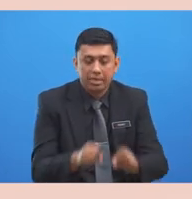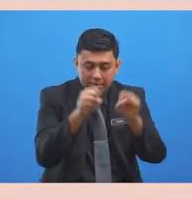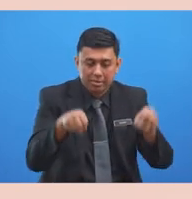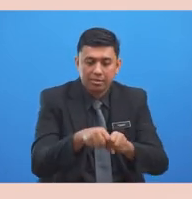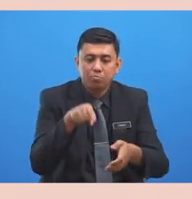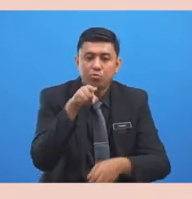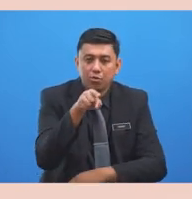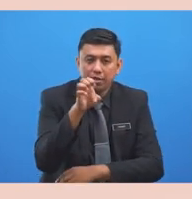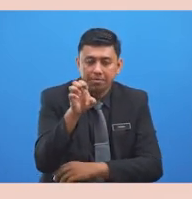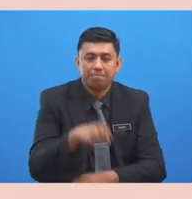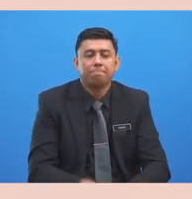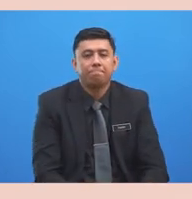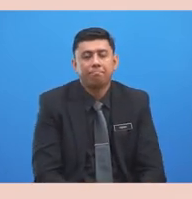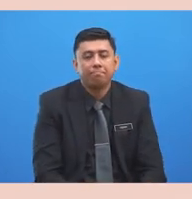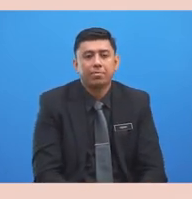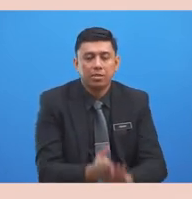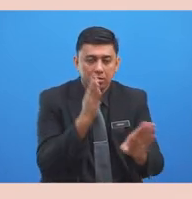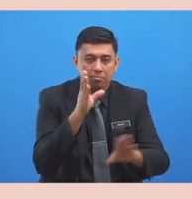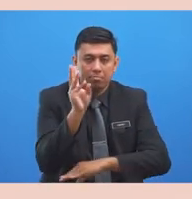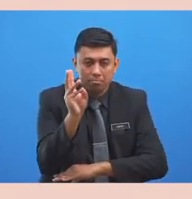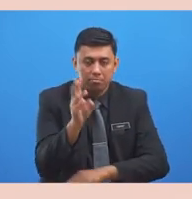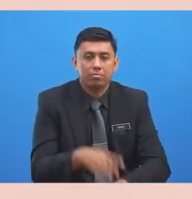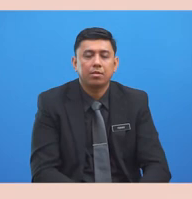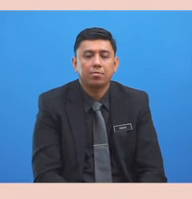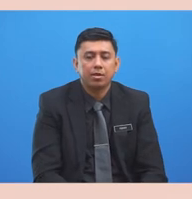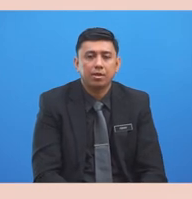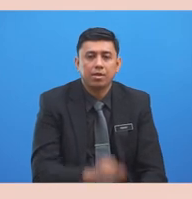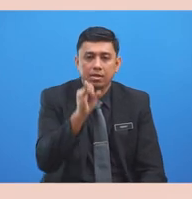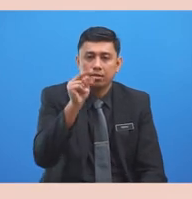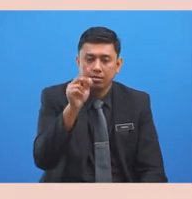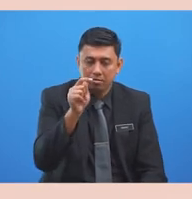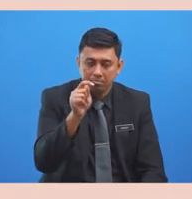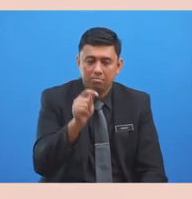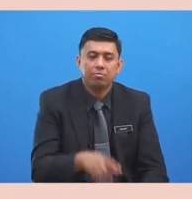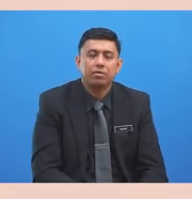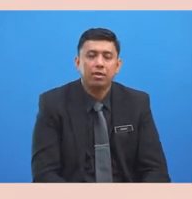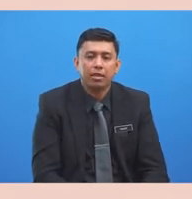system.in, baris keenam in tapak sama dengan